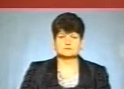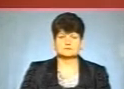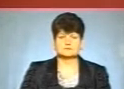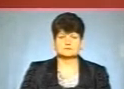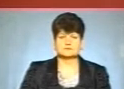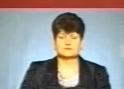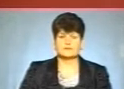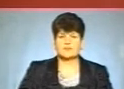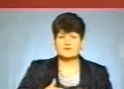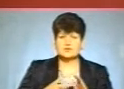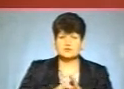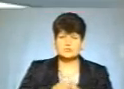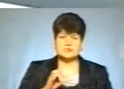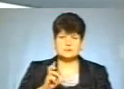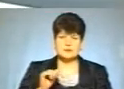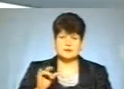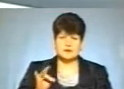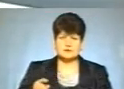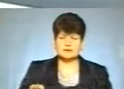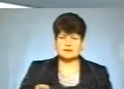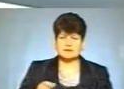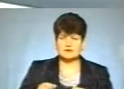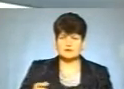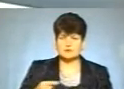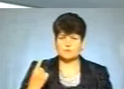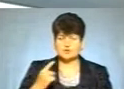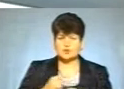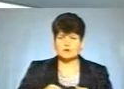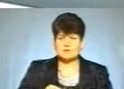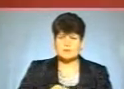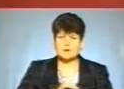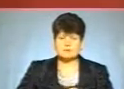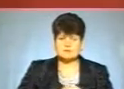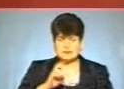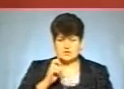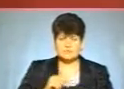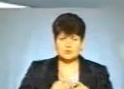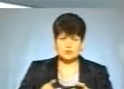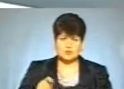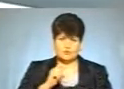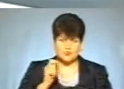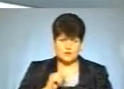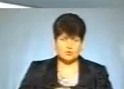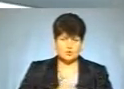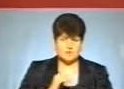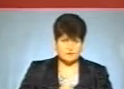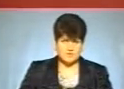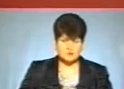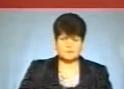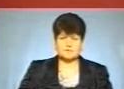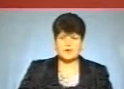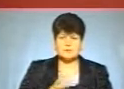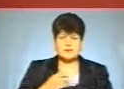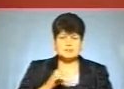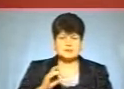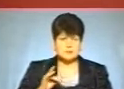У нашій студії сьогодні Сергій Білан, керівник Тернопільської обласної організації профспілки державних установ України. Доброго вечора, кажу вам. Доброго вечора. Власне, пане Сергію, ми